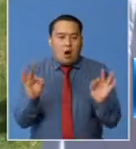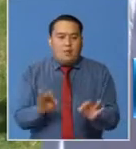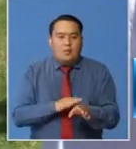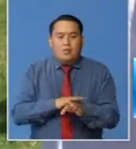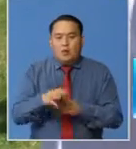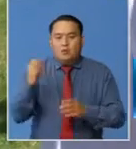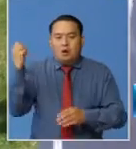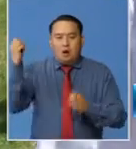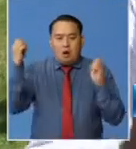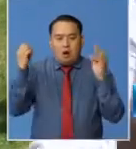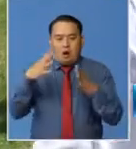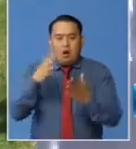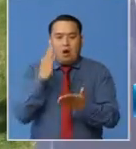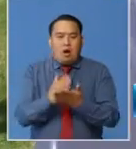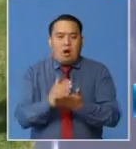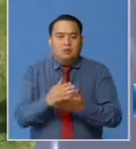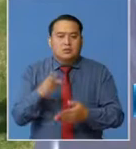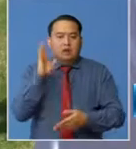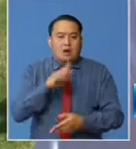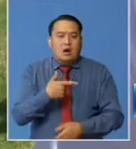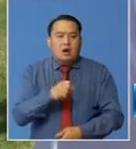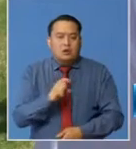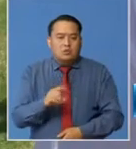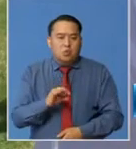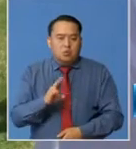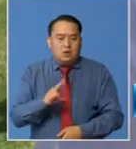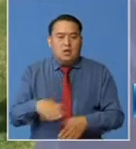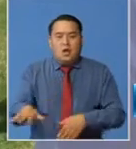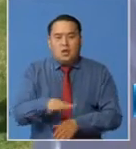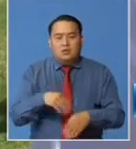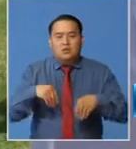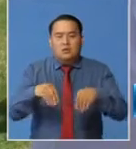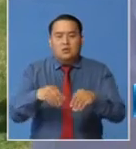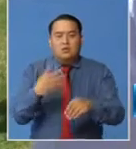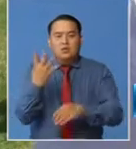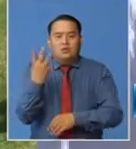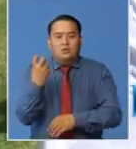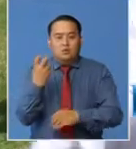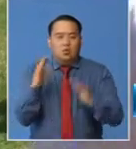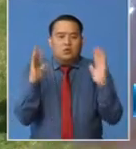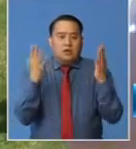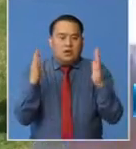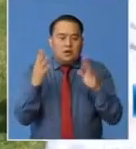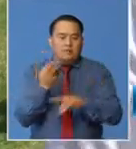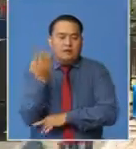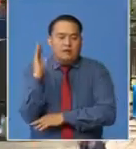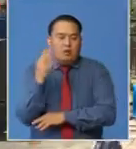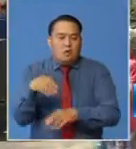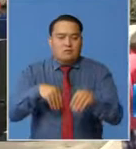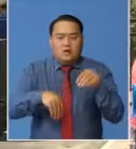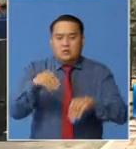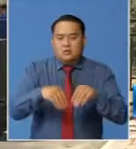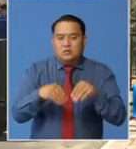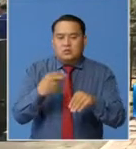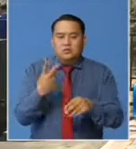обеспечен освещением. Имеется система полива газона. На территории мы посадили свыше 200 деревьев и примерно столько же цветов. На данный